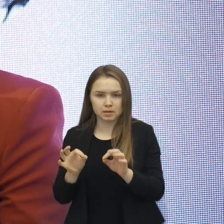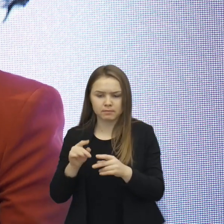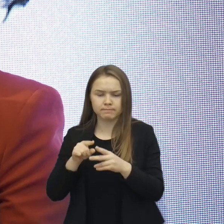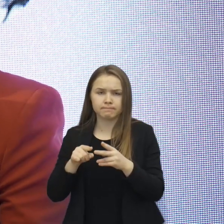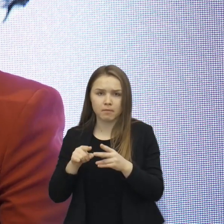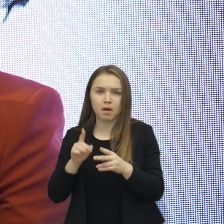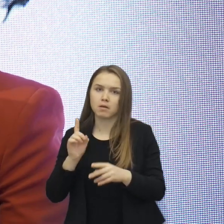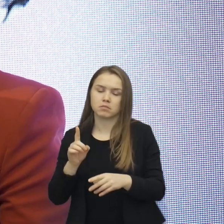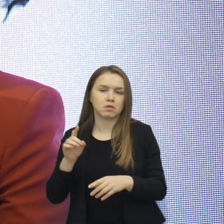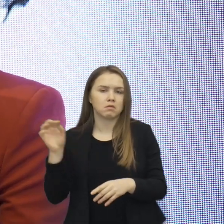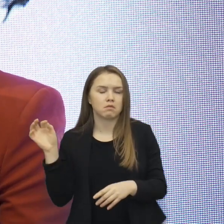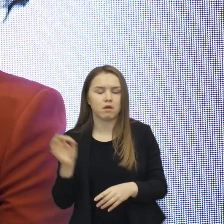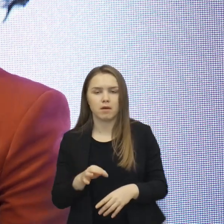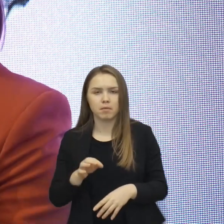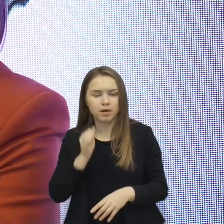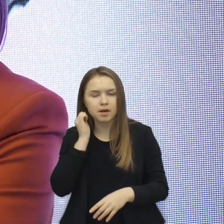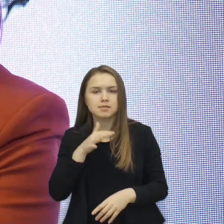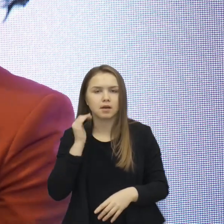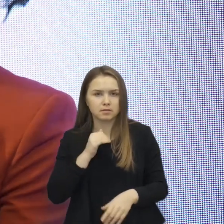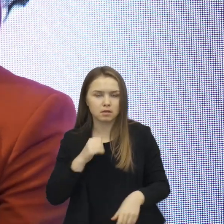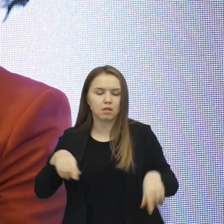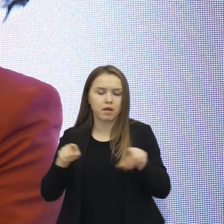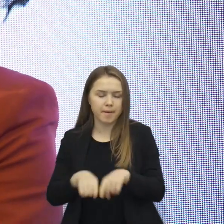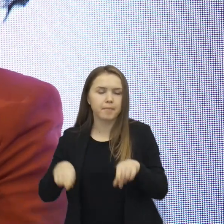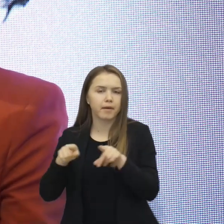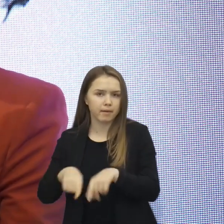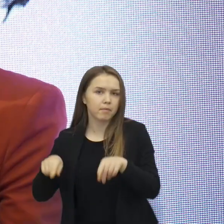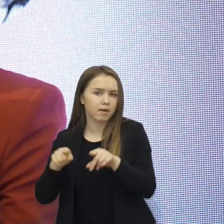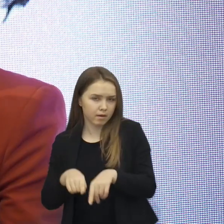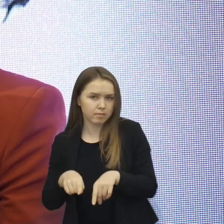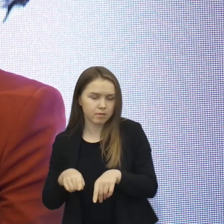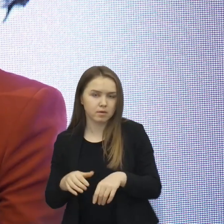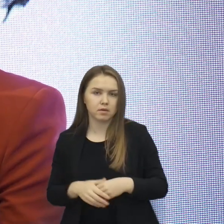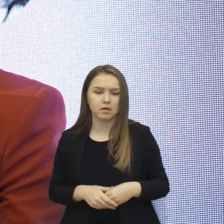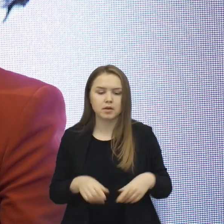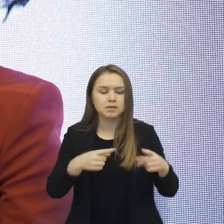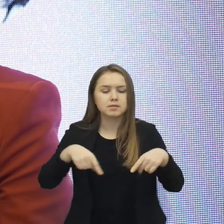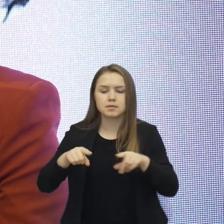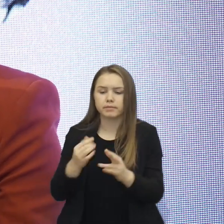dažnos ir kasdienės. Ir kad jos įvairiose sritise su jomis